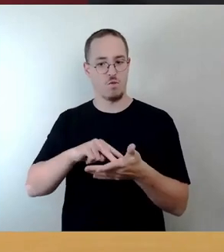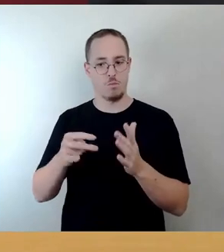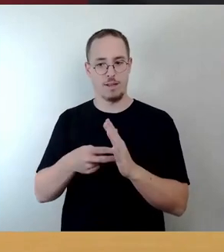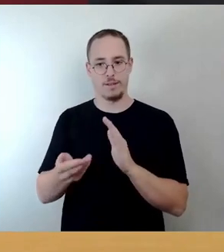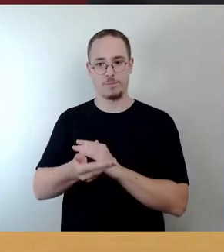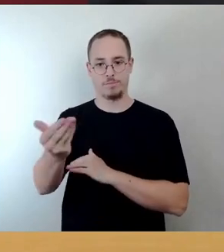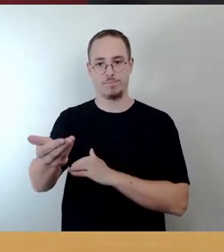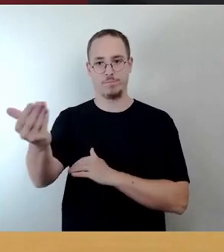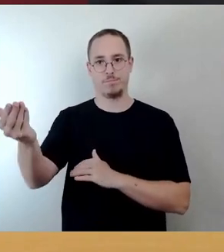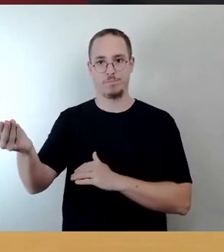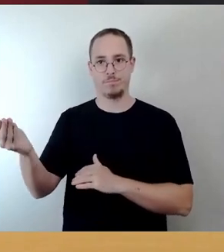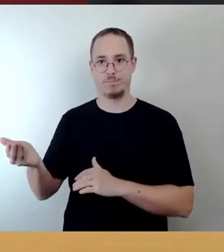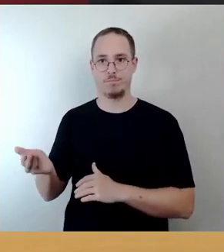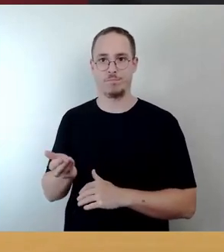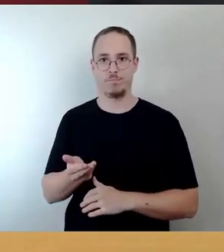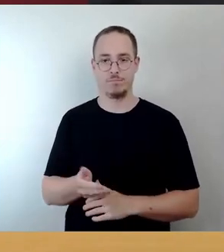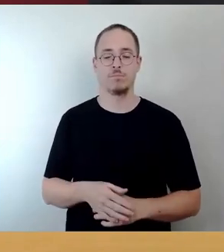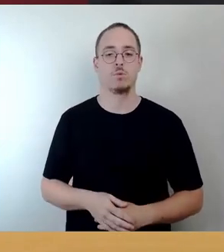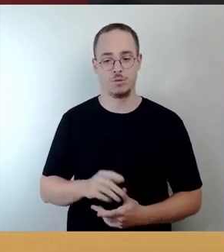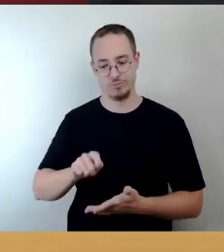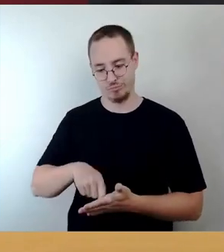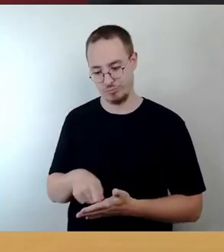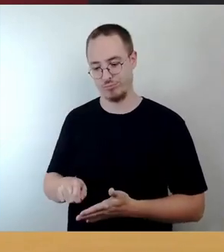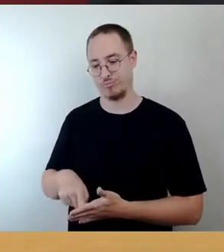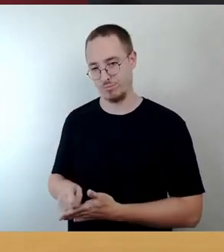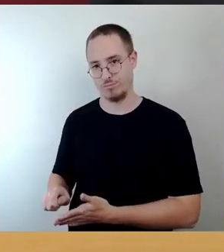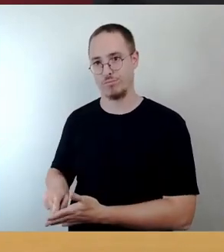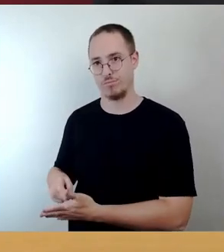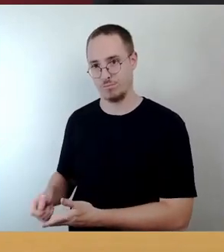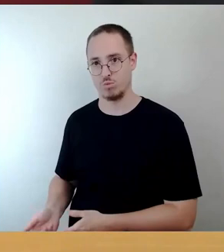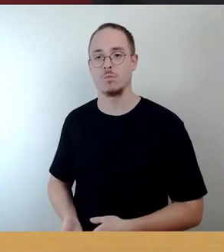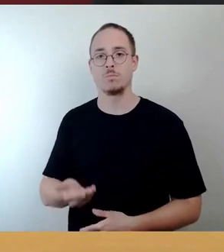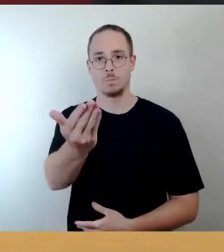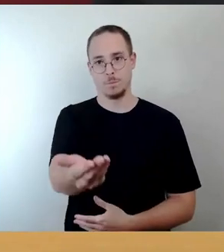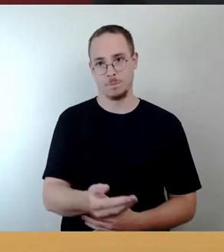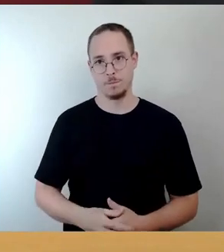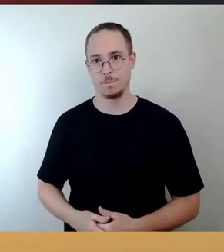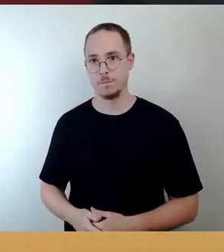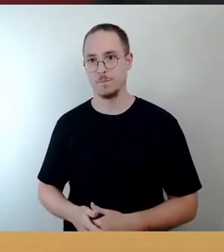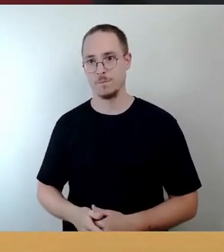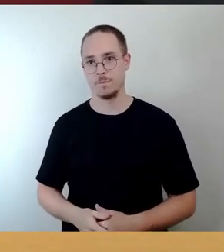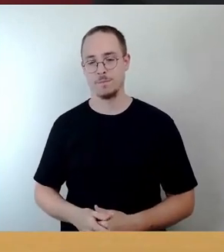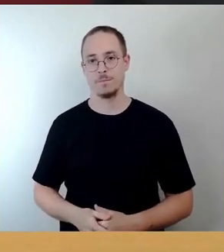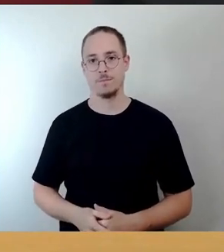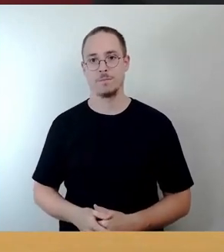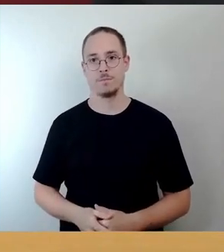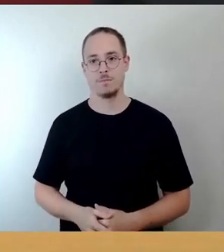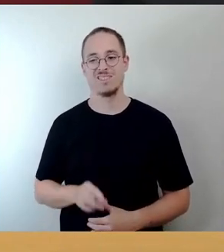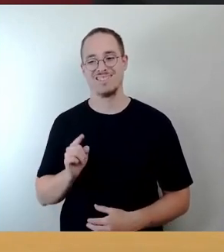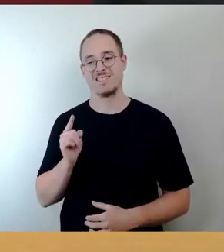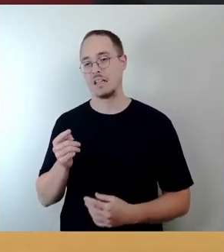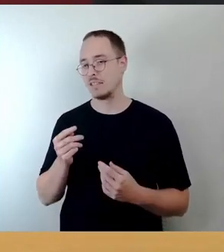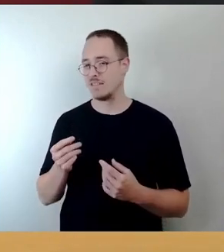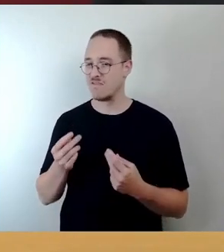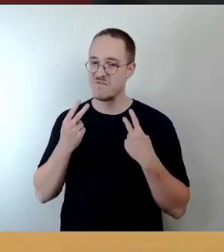weil diese Vorlage, was die Umbesetzung des Gemeindewahlausschusses angeht, doch sehr dringend ist. So, und deswegen würde ich mal fragen, gibt